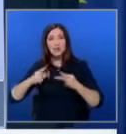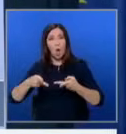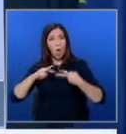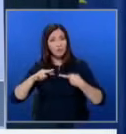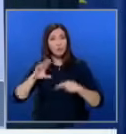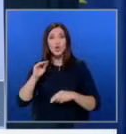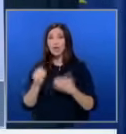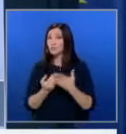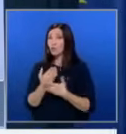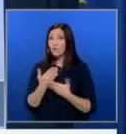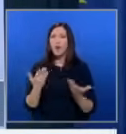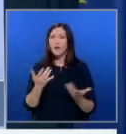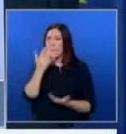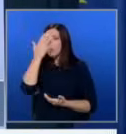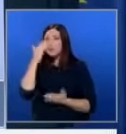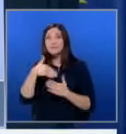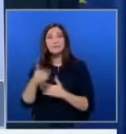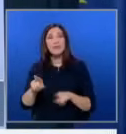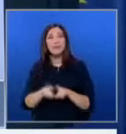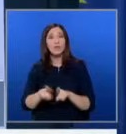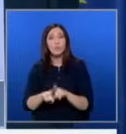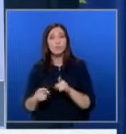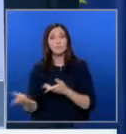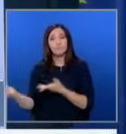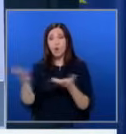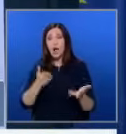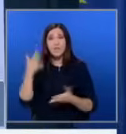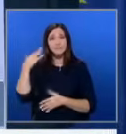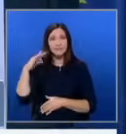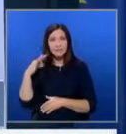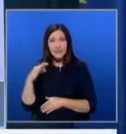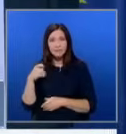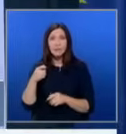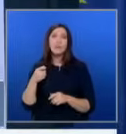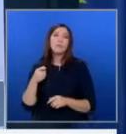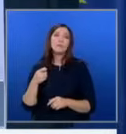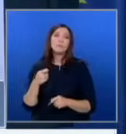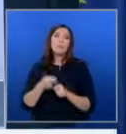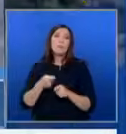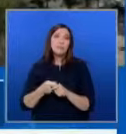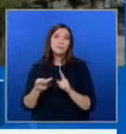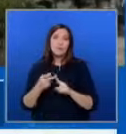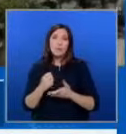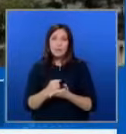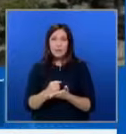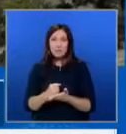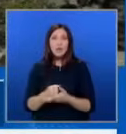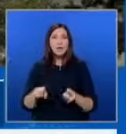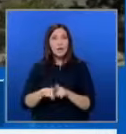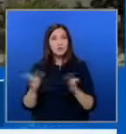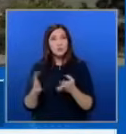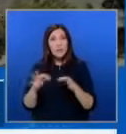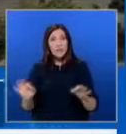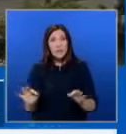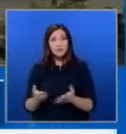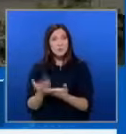ще ви кажем отново какво мислиме, след като ни покани президента да правим с втория мандат. Както стана